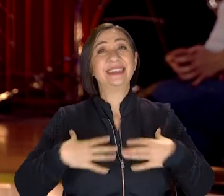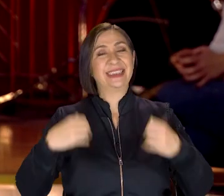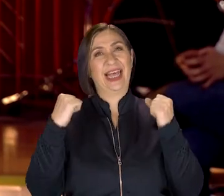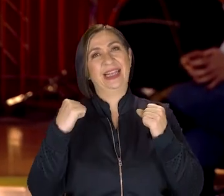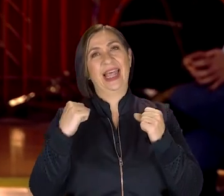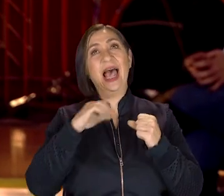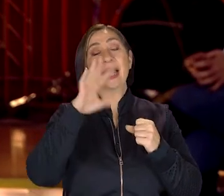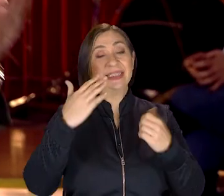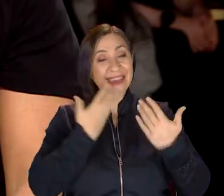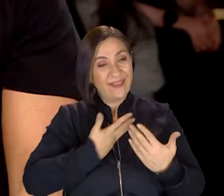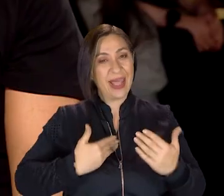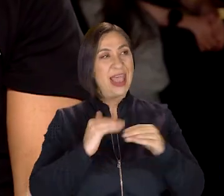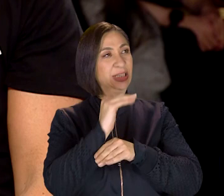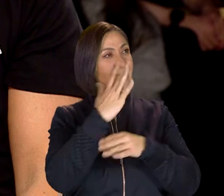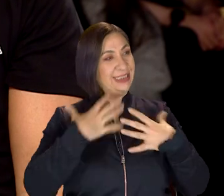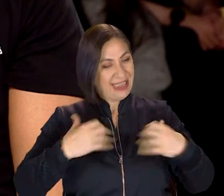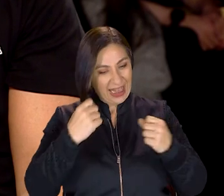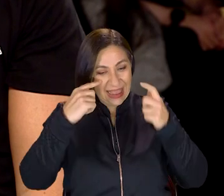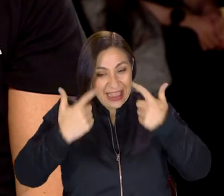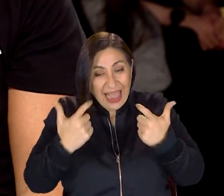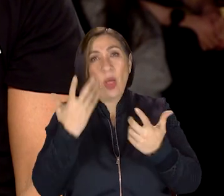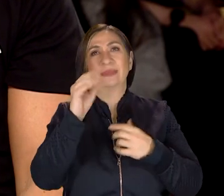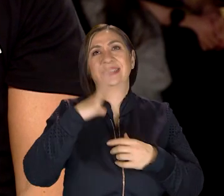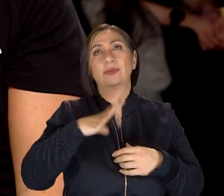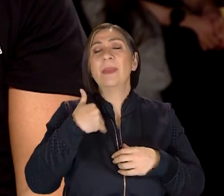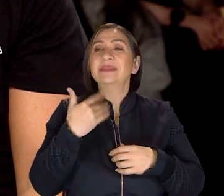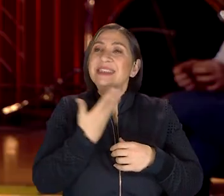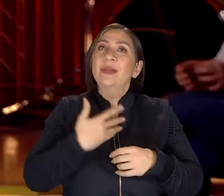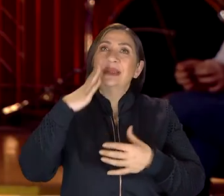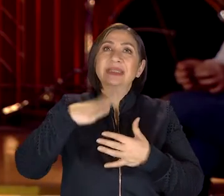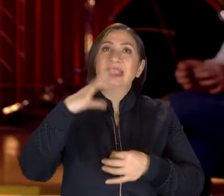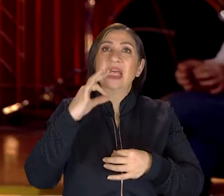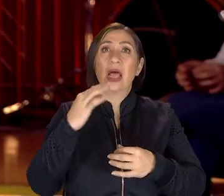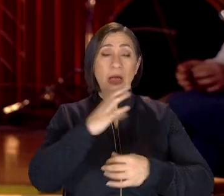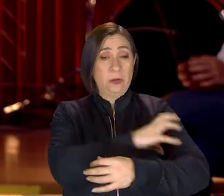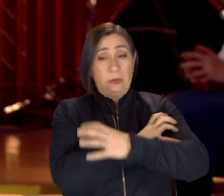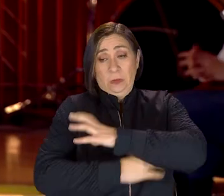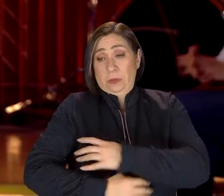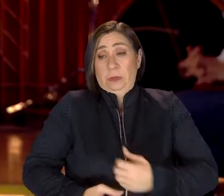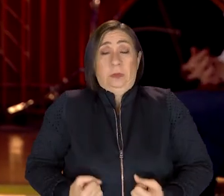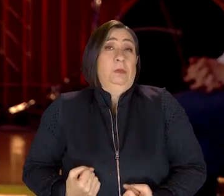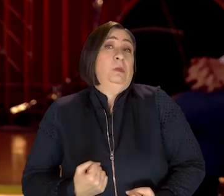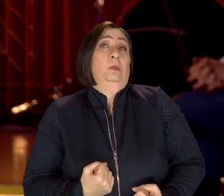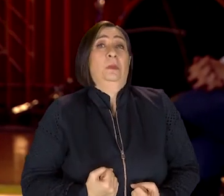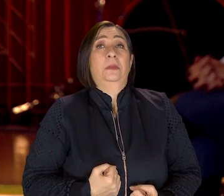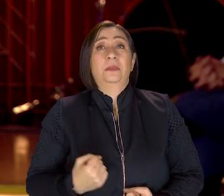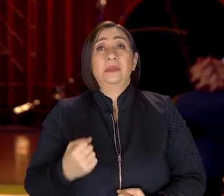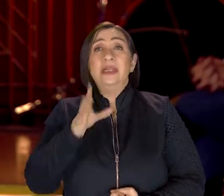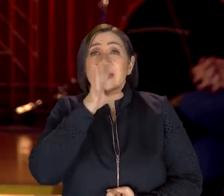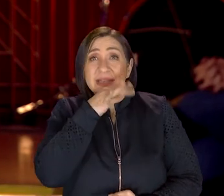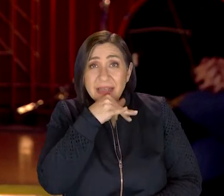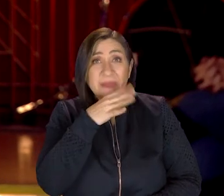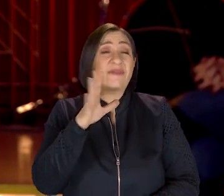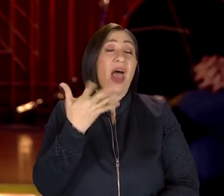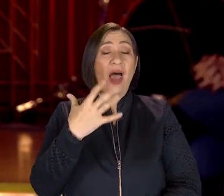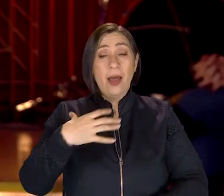Hepimiz sevdiklerimizin yaşamasını ya istiyoruz. De... Sağlıklarına dikkat etmez. Ya benim mesela sevdiğim bir insanın adeleli olarak... yaşlanması